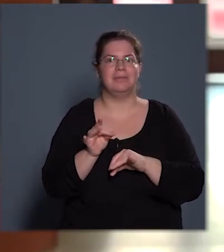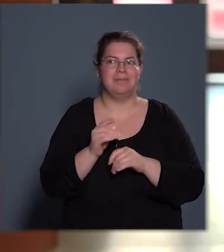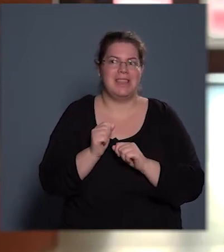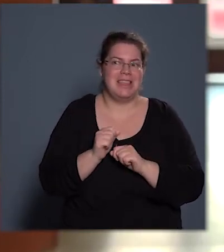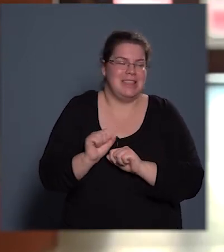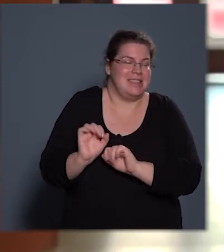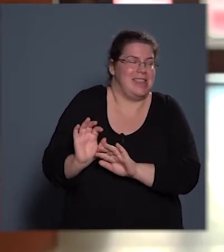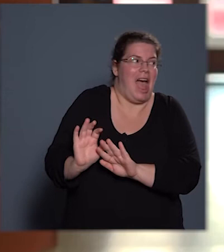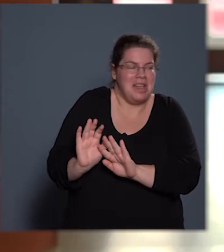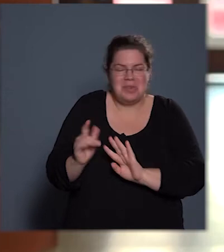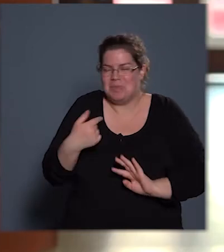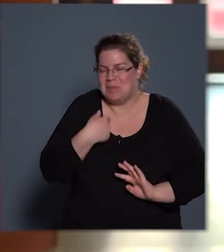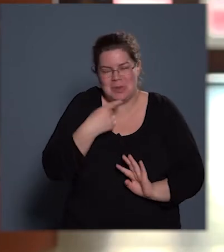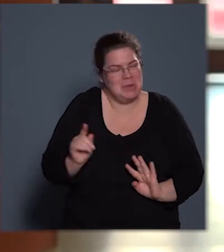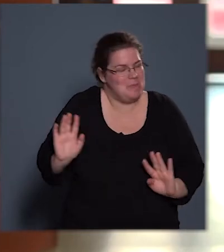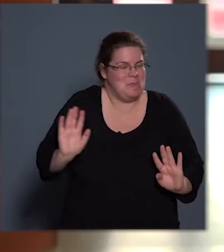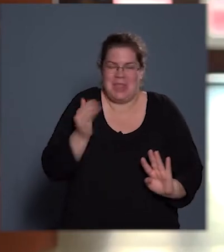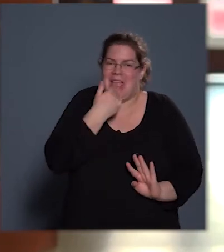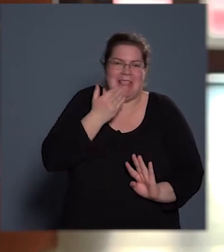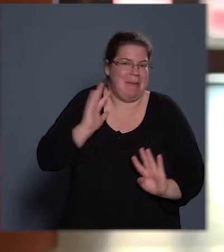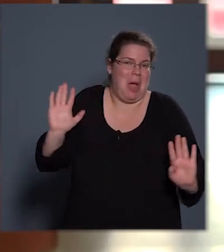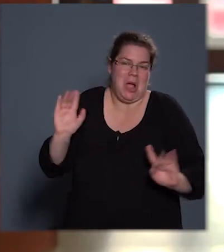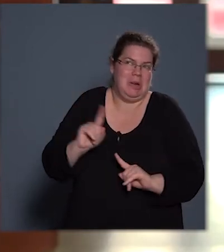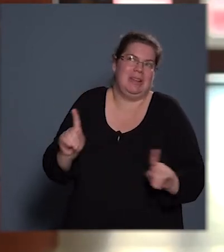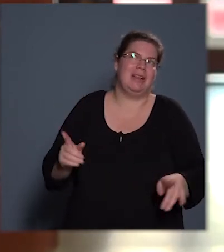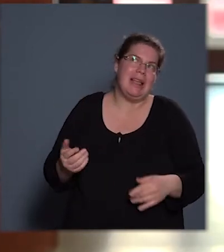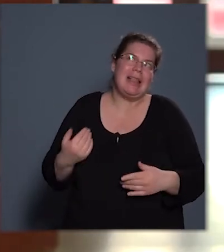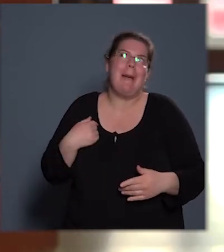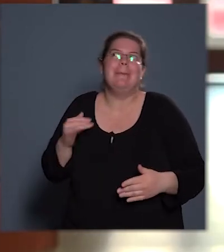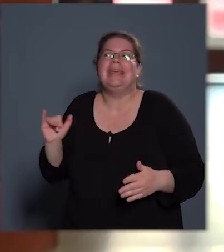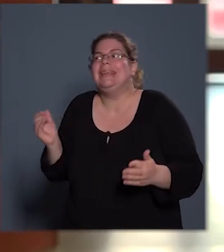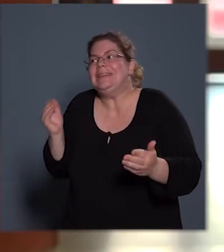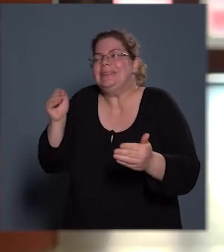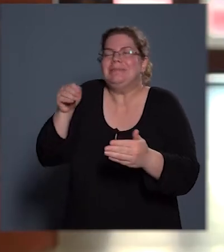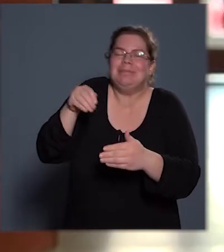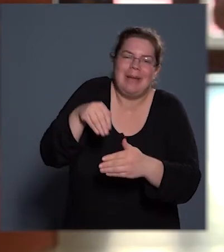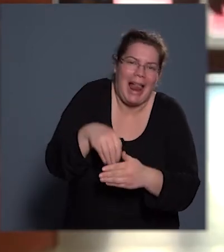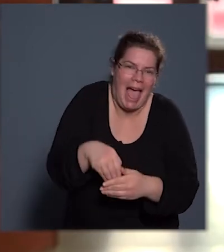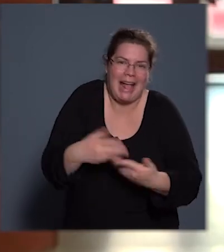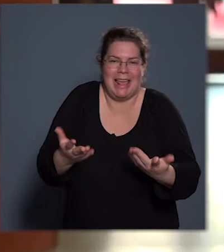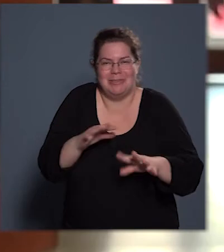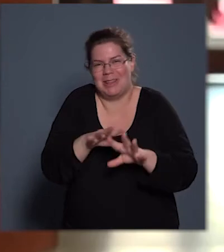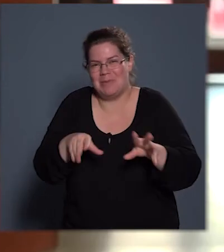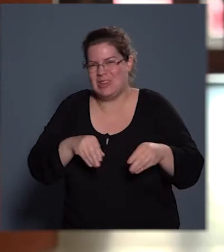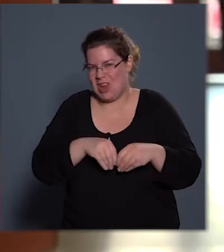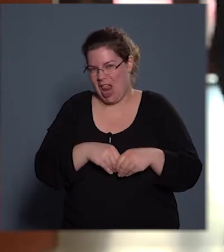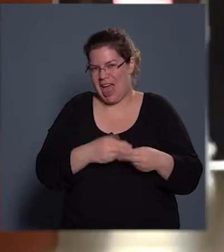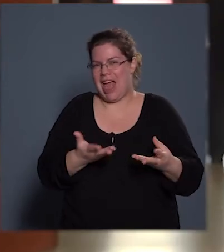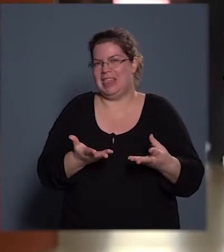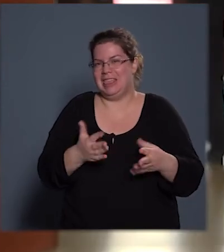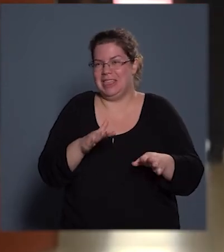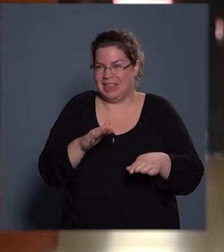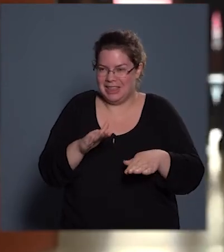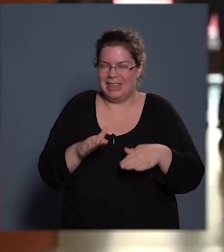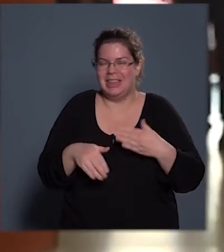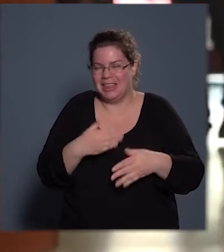sztrájkoltam, én mondtam, hogy én nem akarok énekelni, de aztán mégiscsak belekerültem a családi